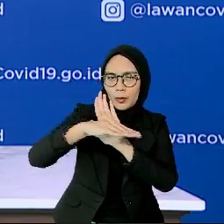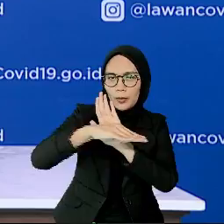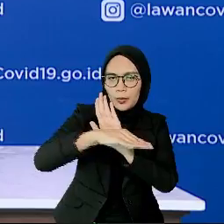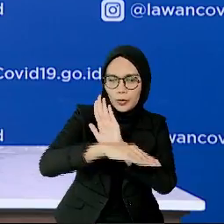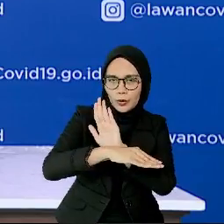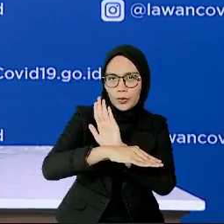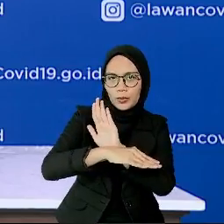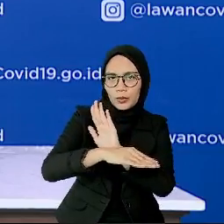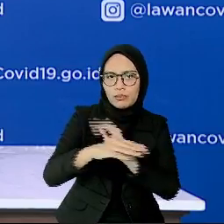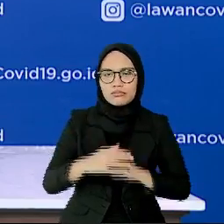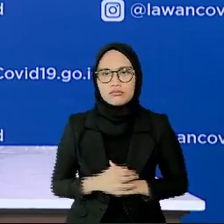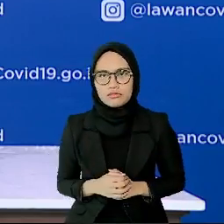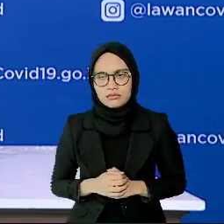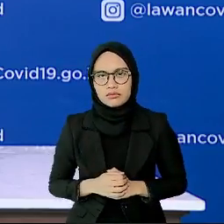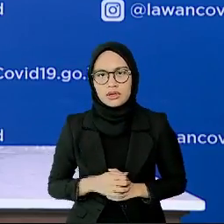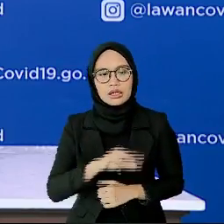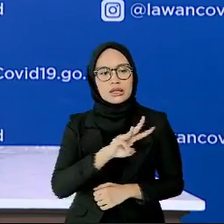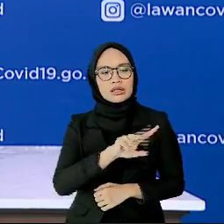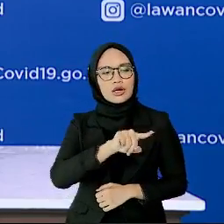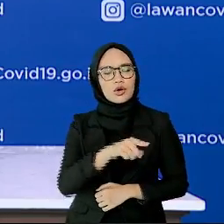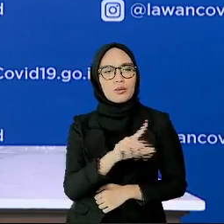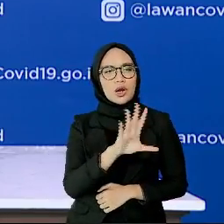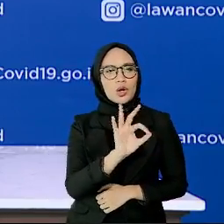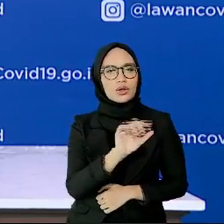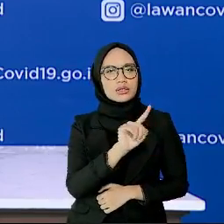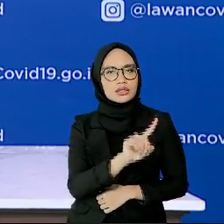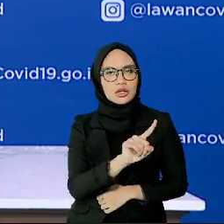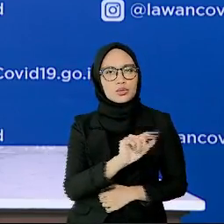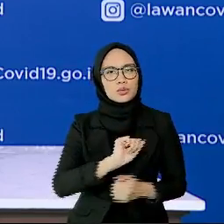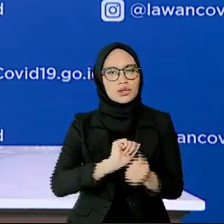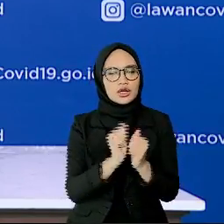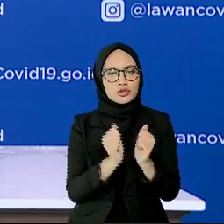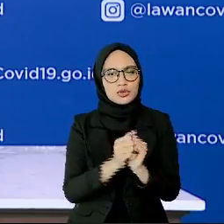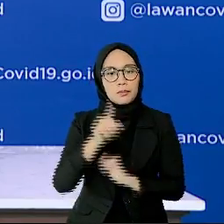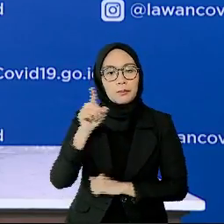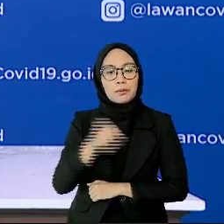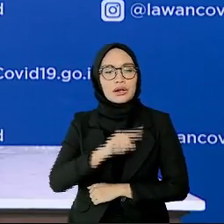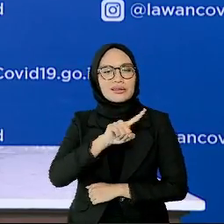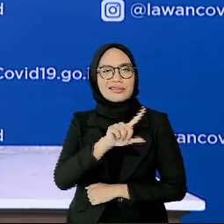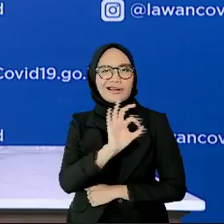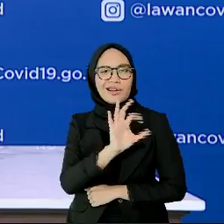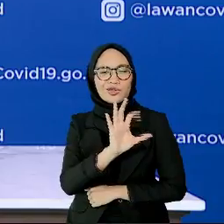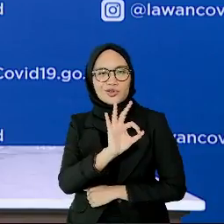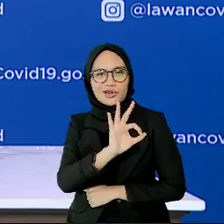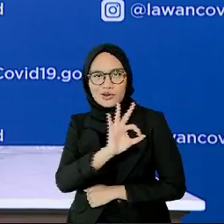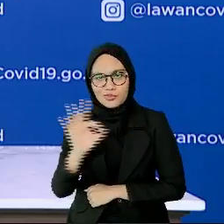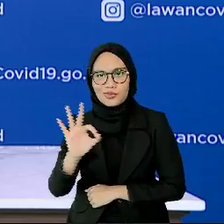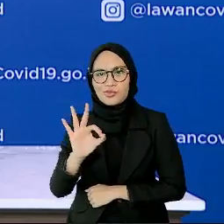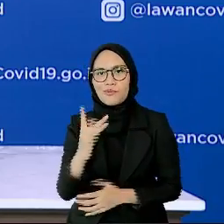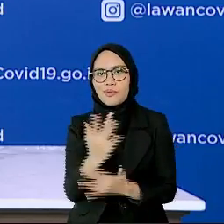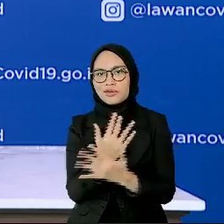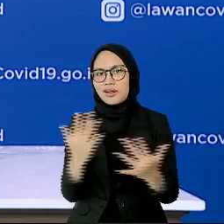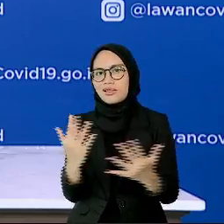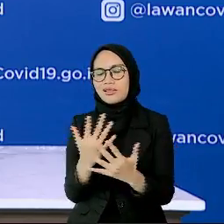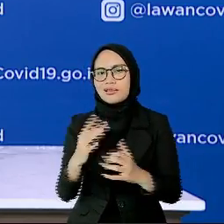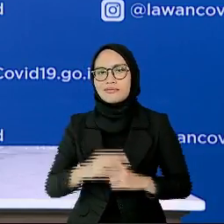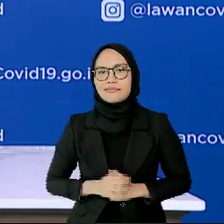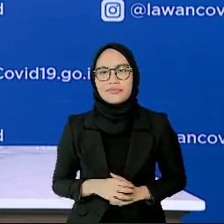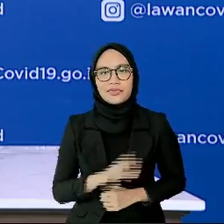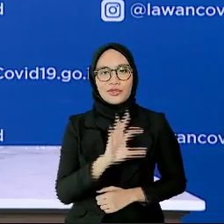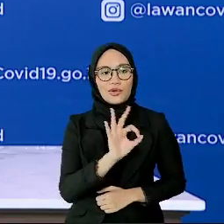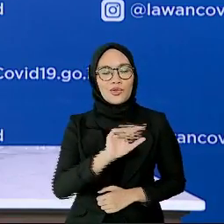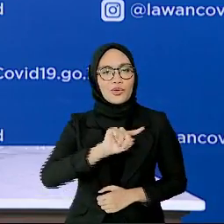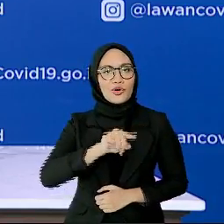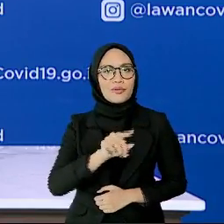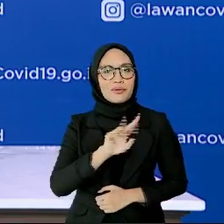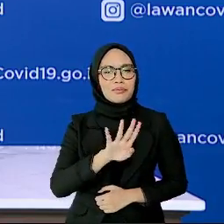tergolong rendah, yaitu 3,01 kasus per 100.000 penduduk, kemudian 0,49